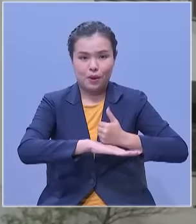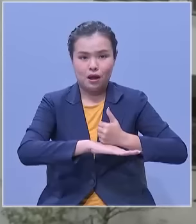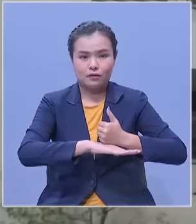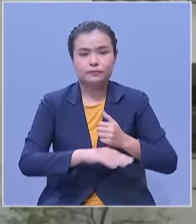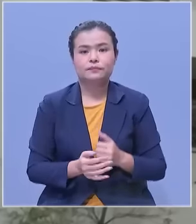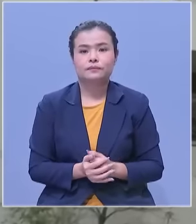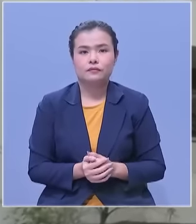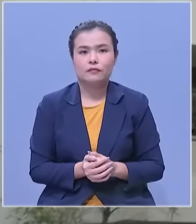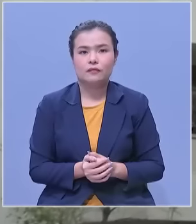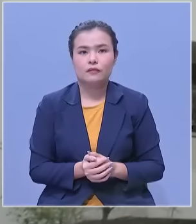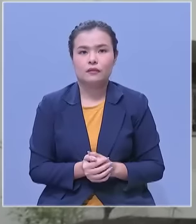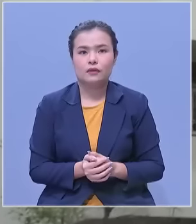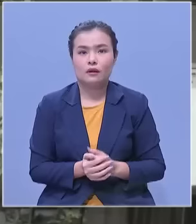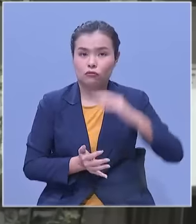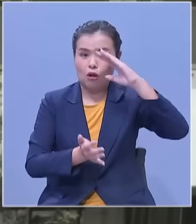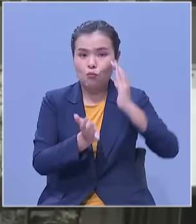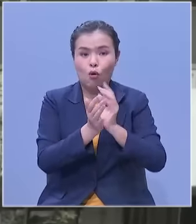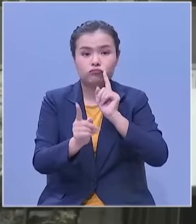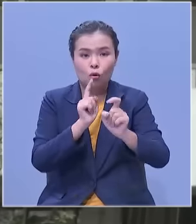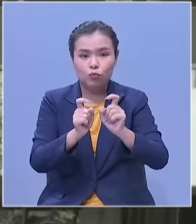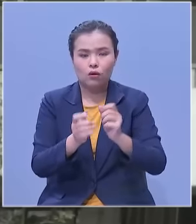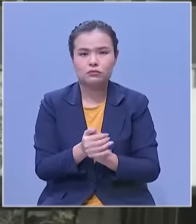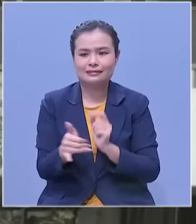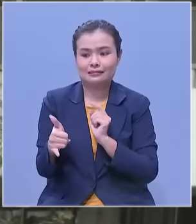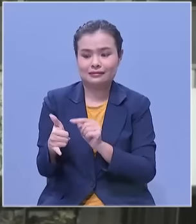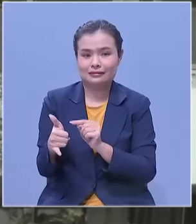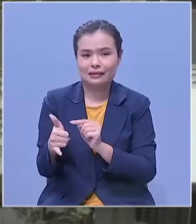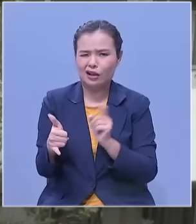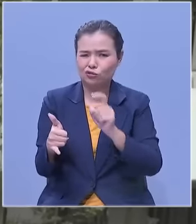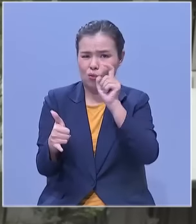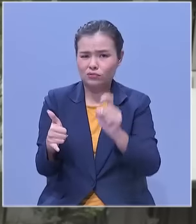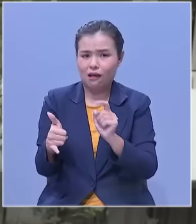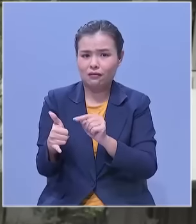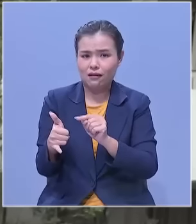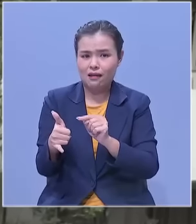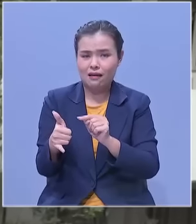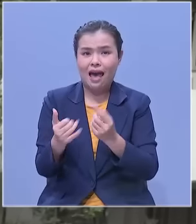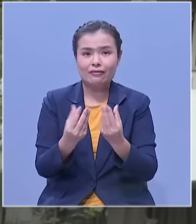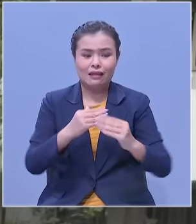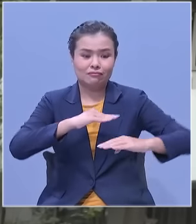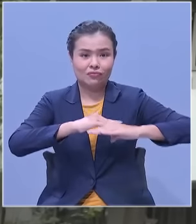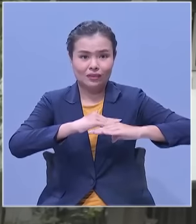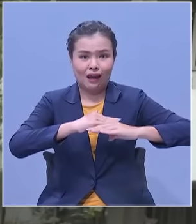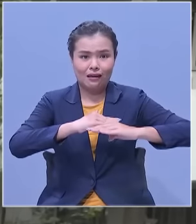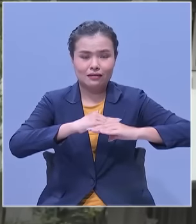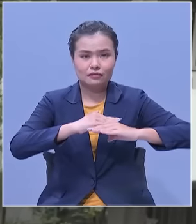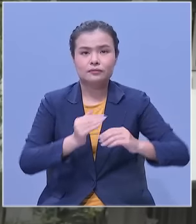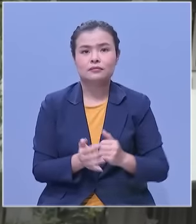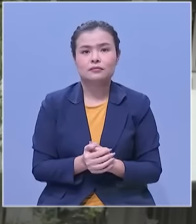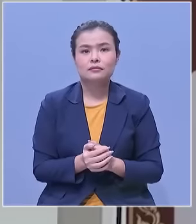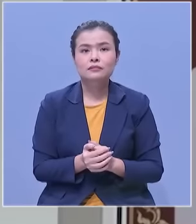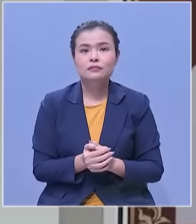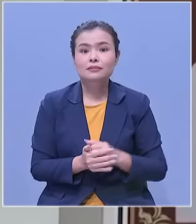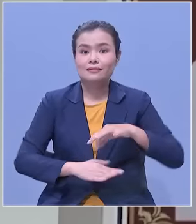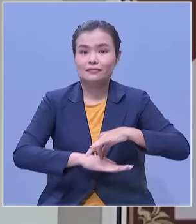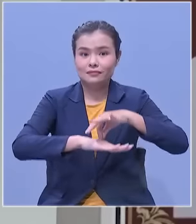พลพิสัยให้ตำรวจชุดสืบสวนเรียกตัวผู้ส่งผู้ต้องสงสัยนะครับคือเจ้าของที่ดินข้างเคียงกับที่ดินของผู้ตายมี